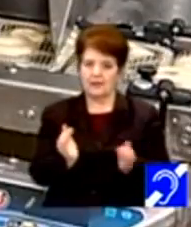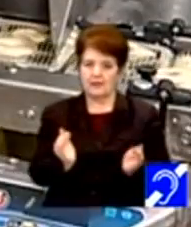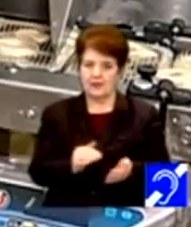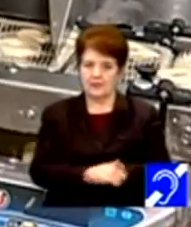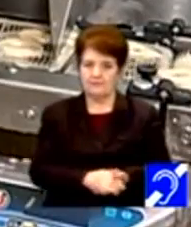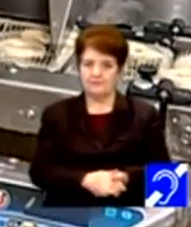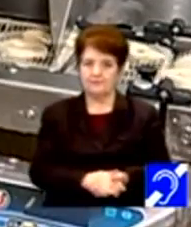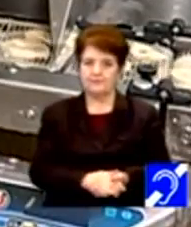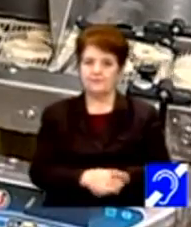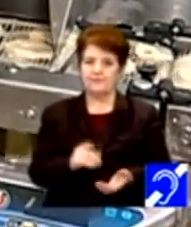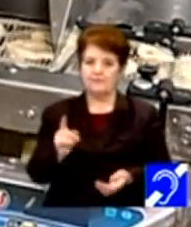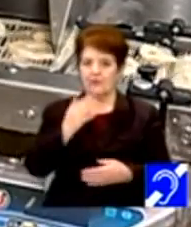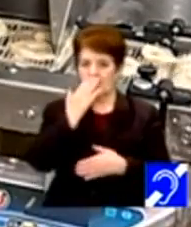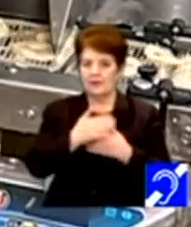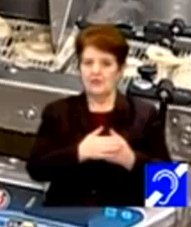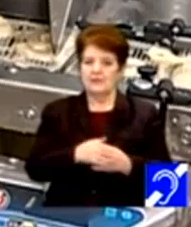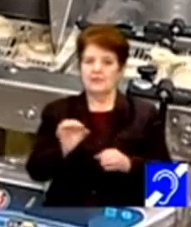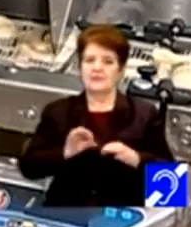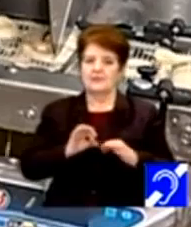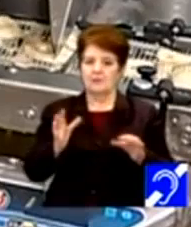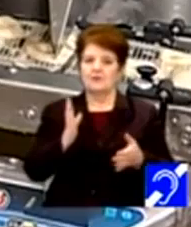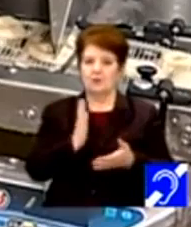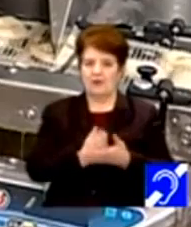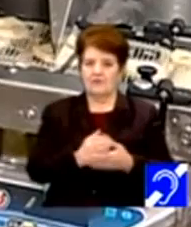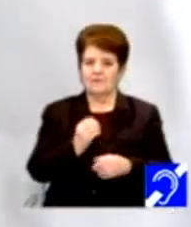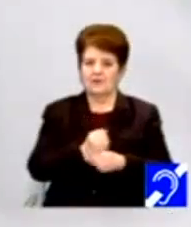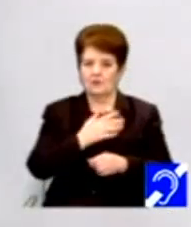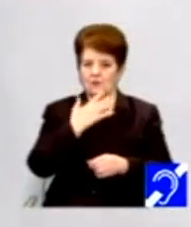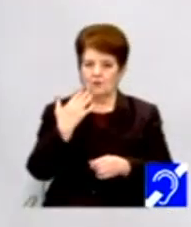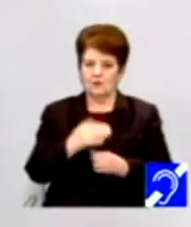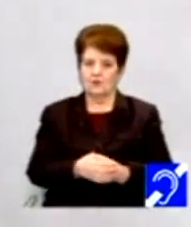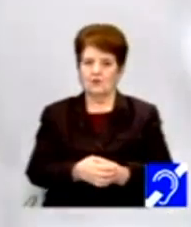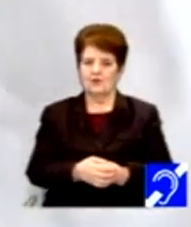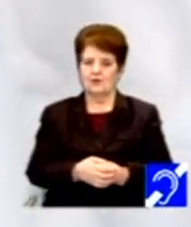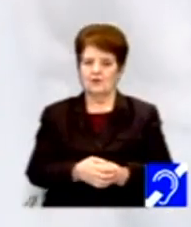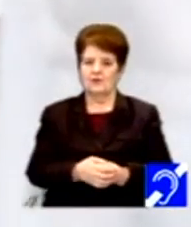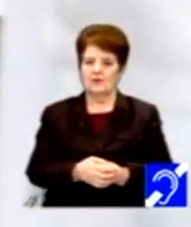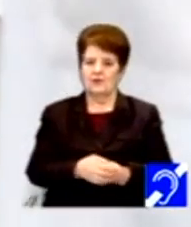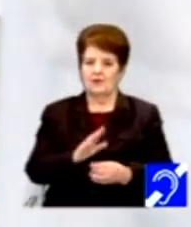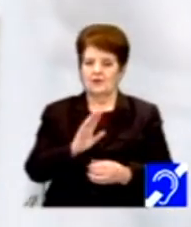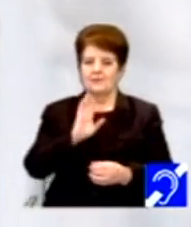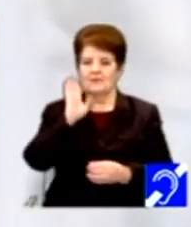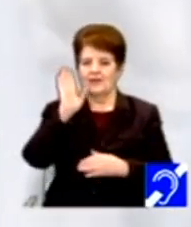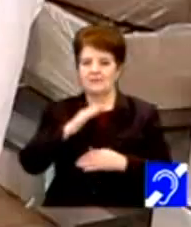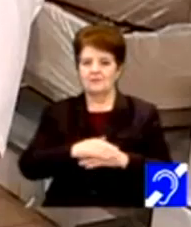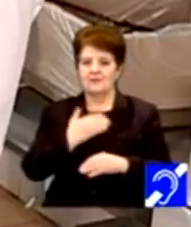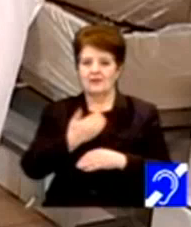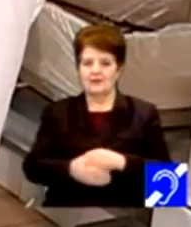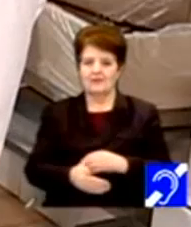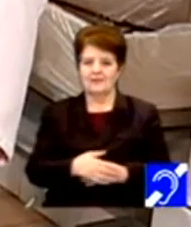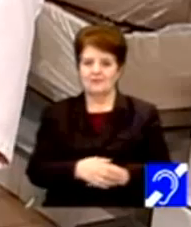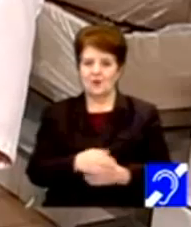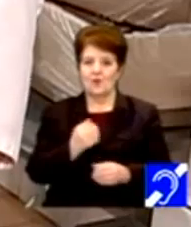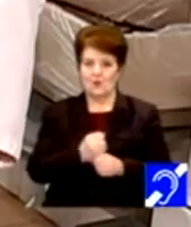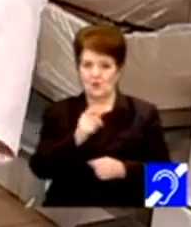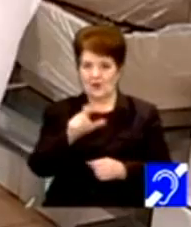Este în ajun de sărbători și avem de lucru de dimineață până seara, târziu. Se